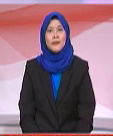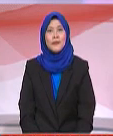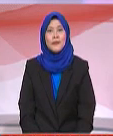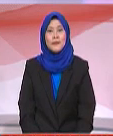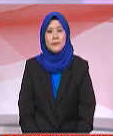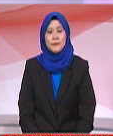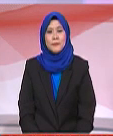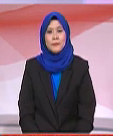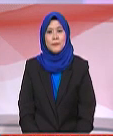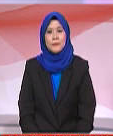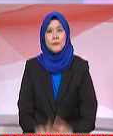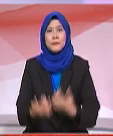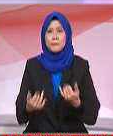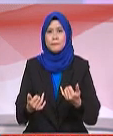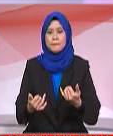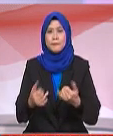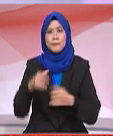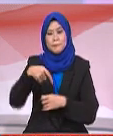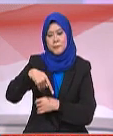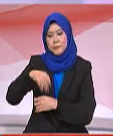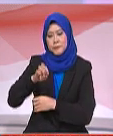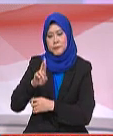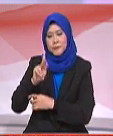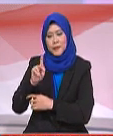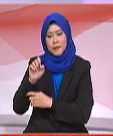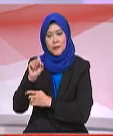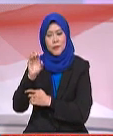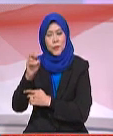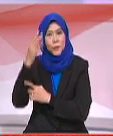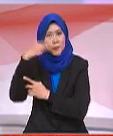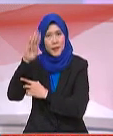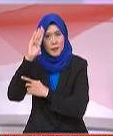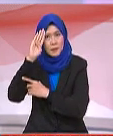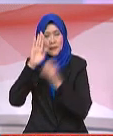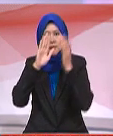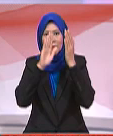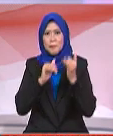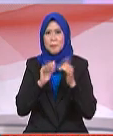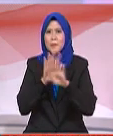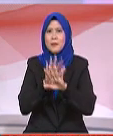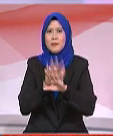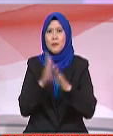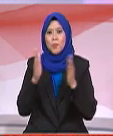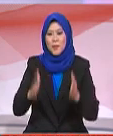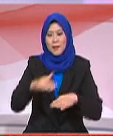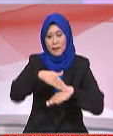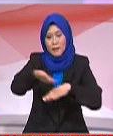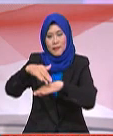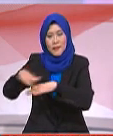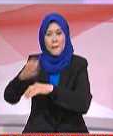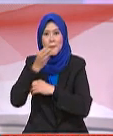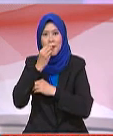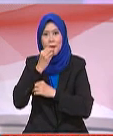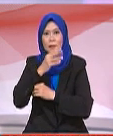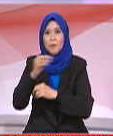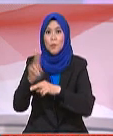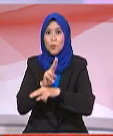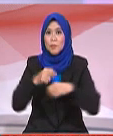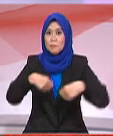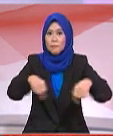tersebut. Pertubuhan Keselamatan Sosial Perkeso Perlis mengharapkan lebih ramai penghantar makanan dan barangan